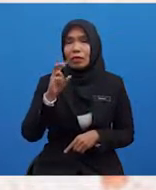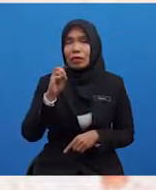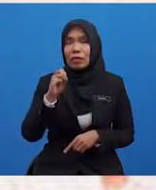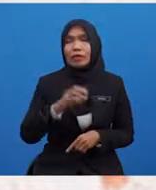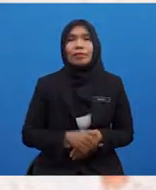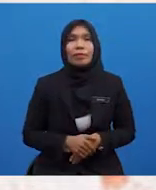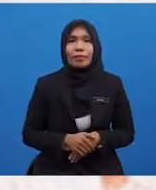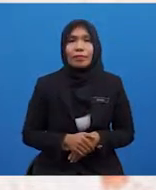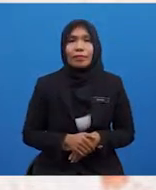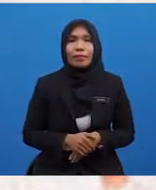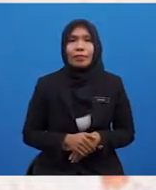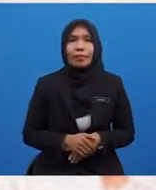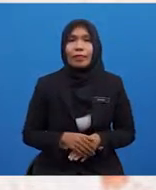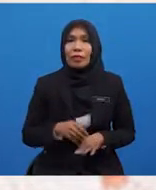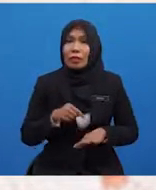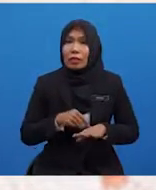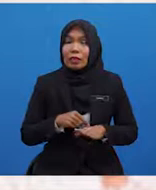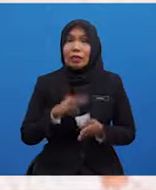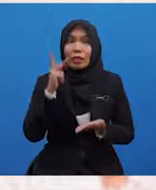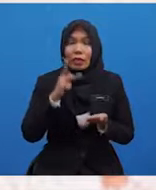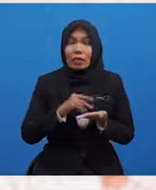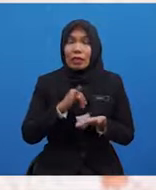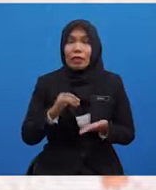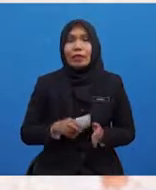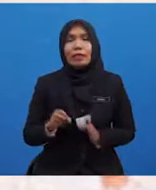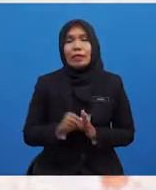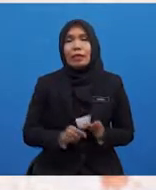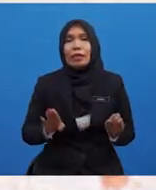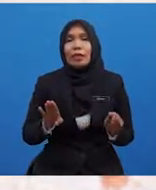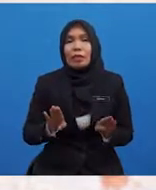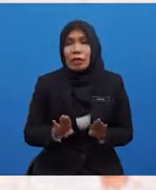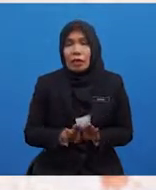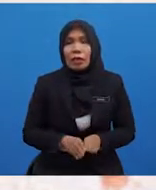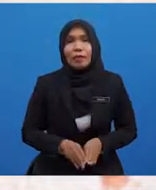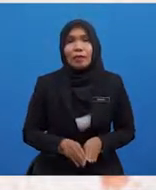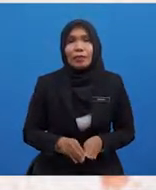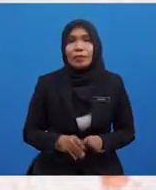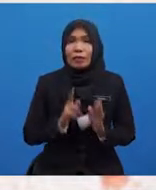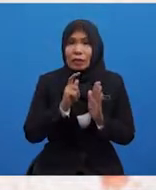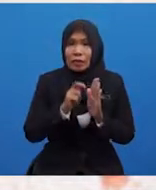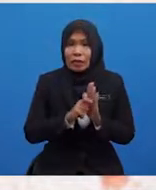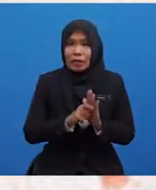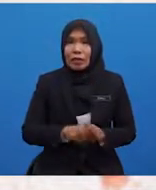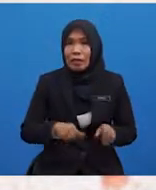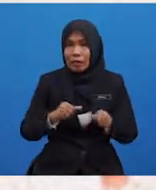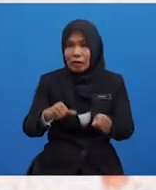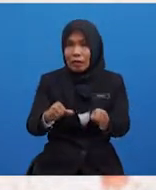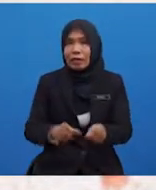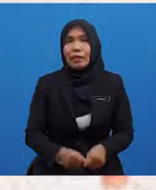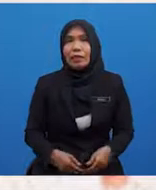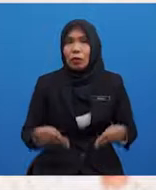dikenali sebagai carta alih hubung kait. Kenapa hubung kait?